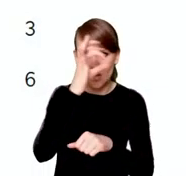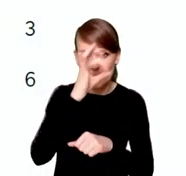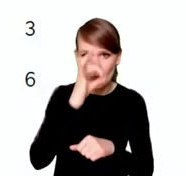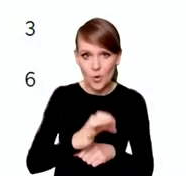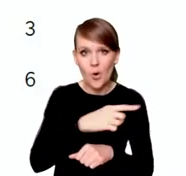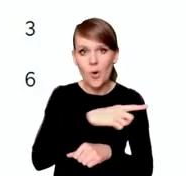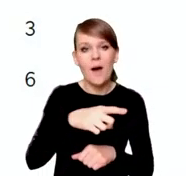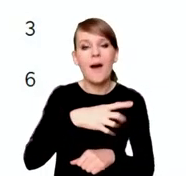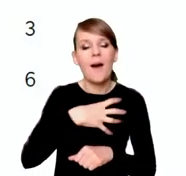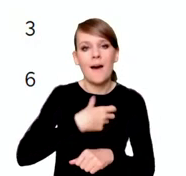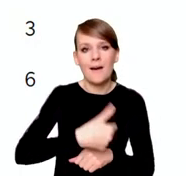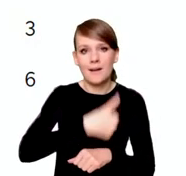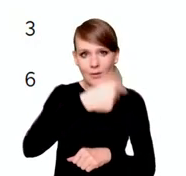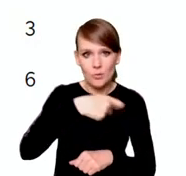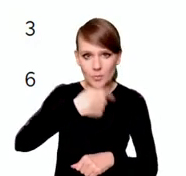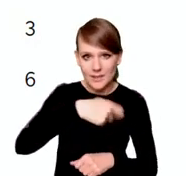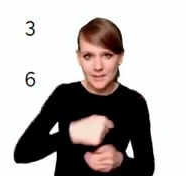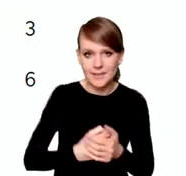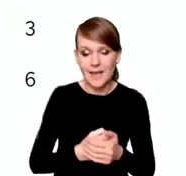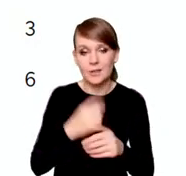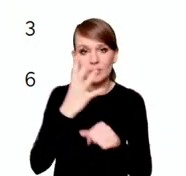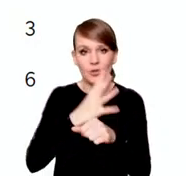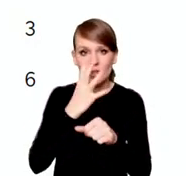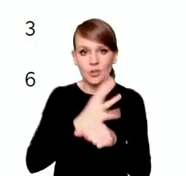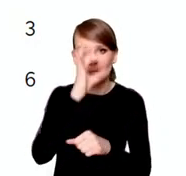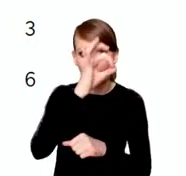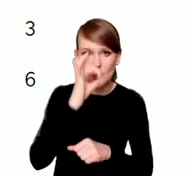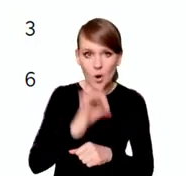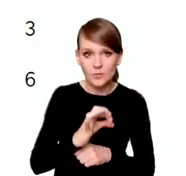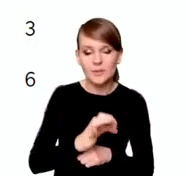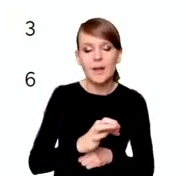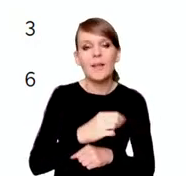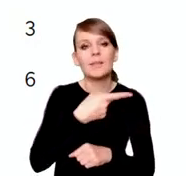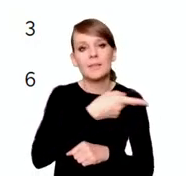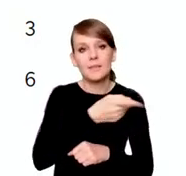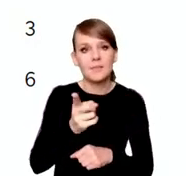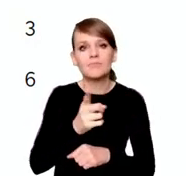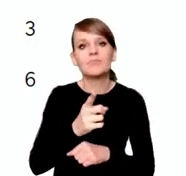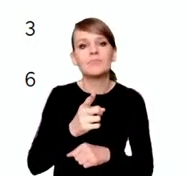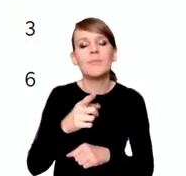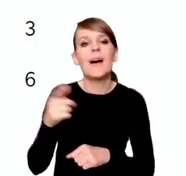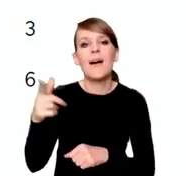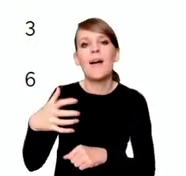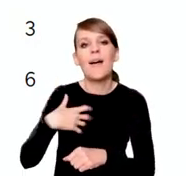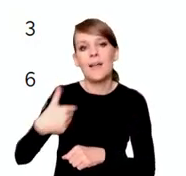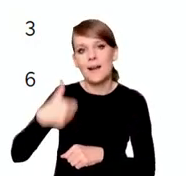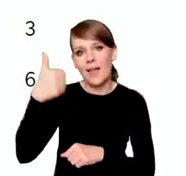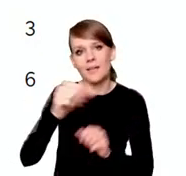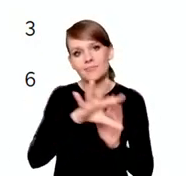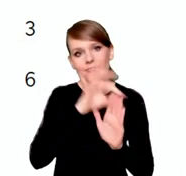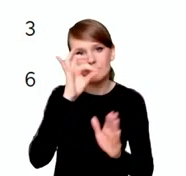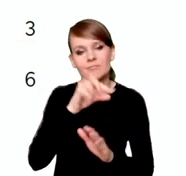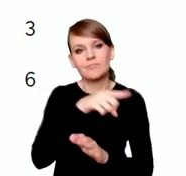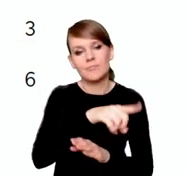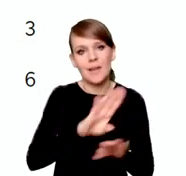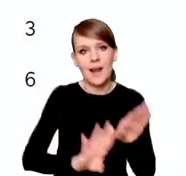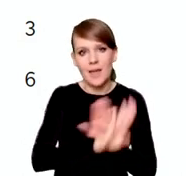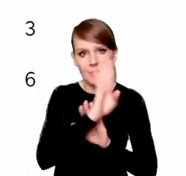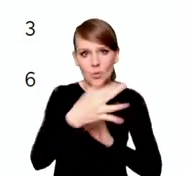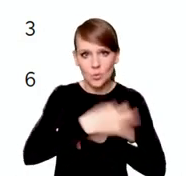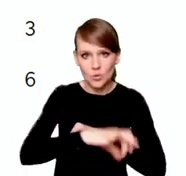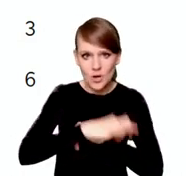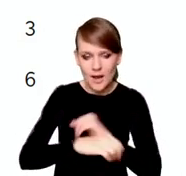prezydenci, 40% osoby wyznaczone przez rektora do reprezentowania uczelni i